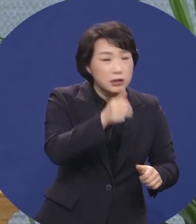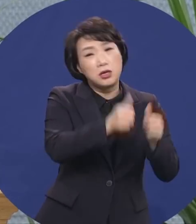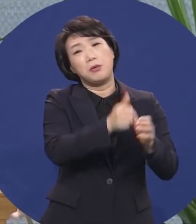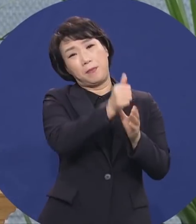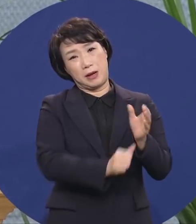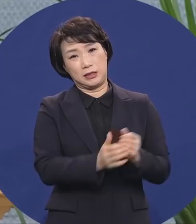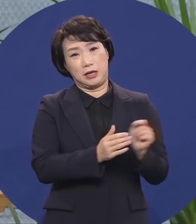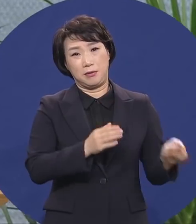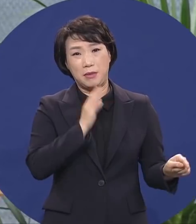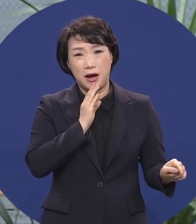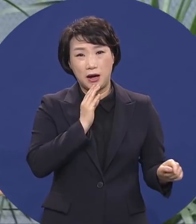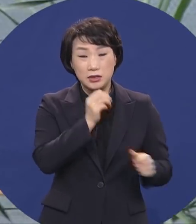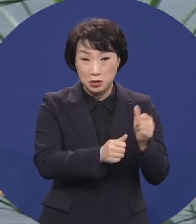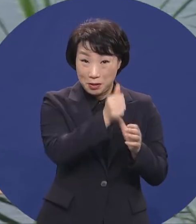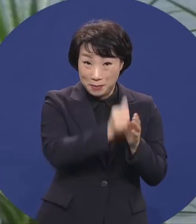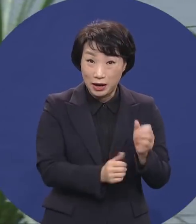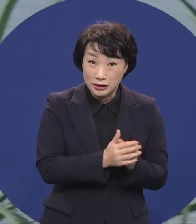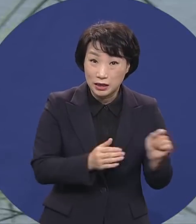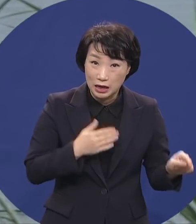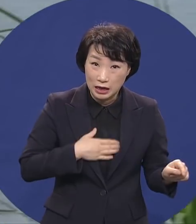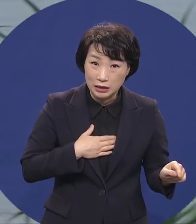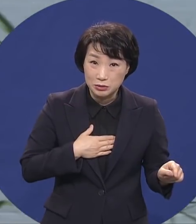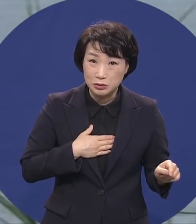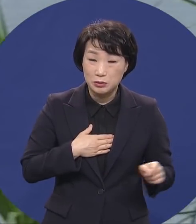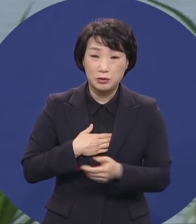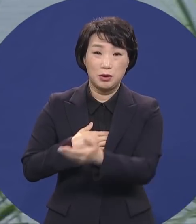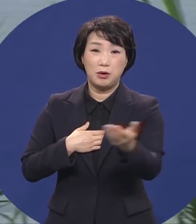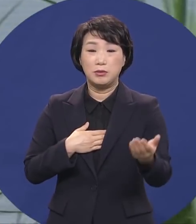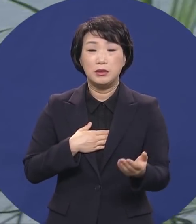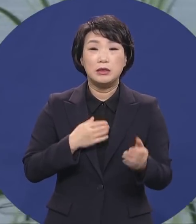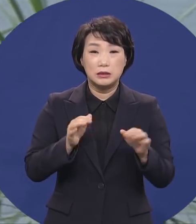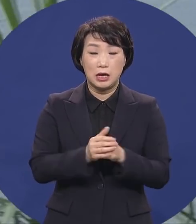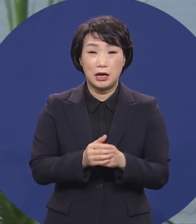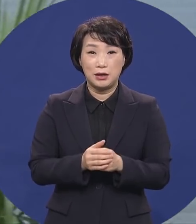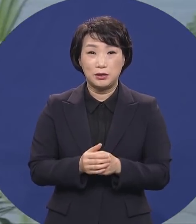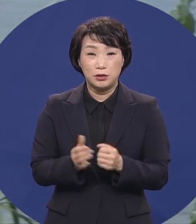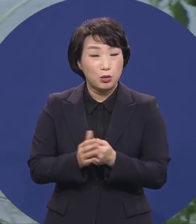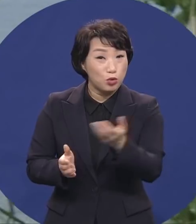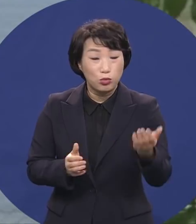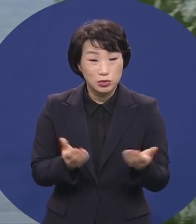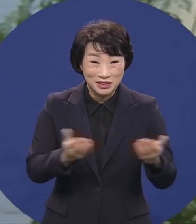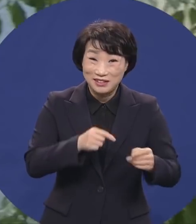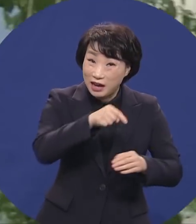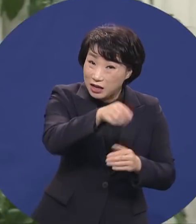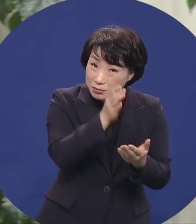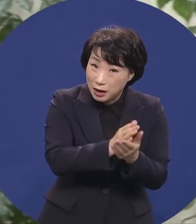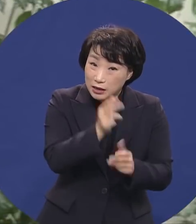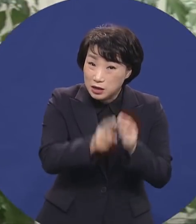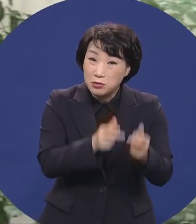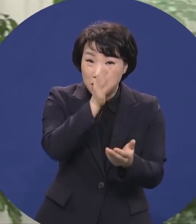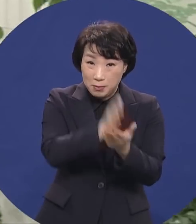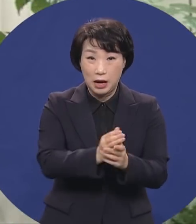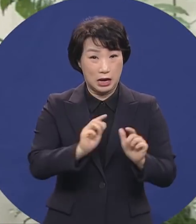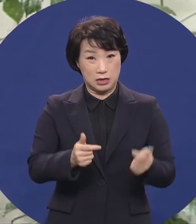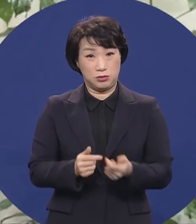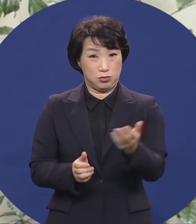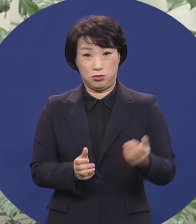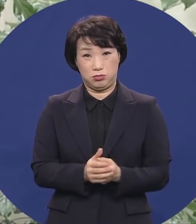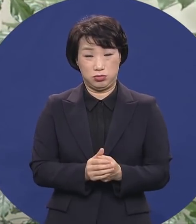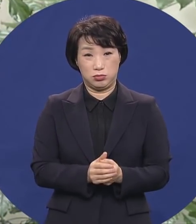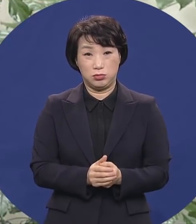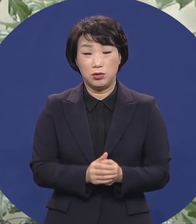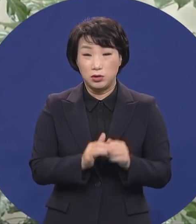거야. 시험 든 거야. 응? 그렇다고 직장도 가지 마라. 사업도 하지